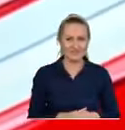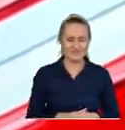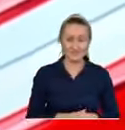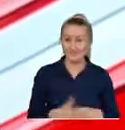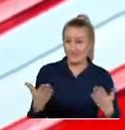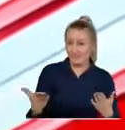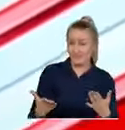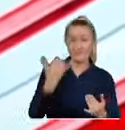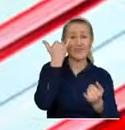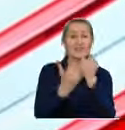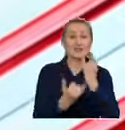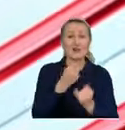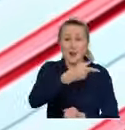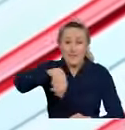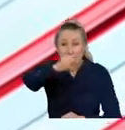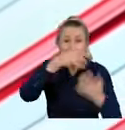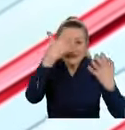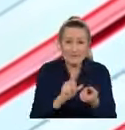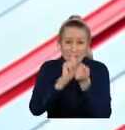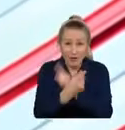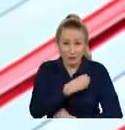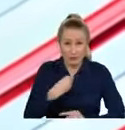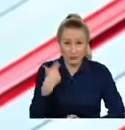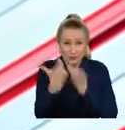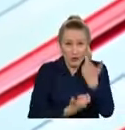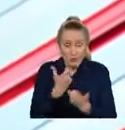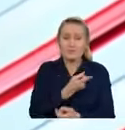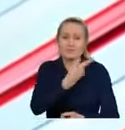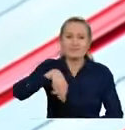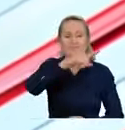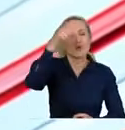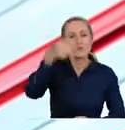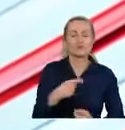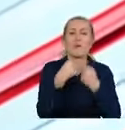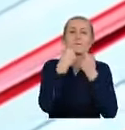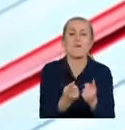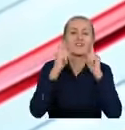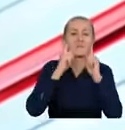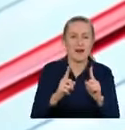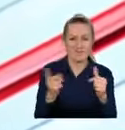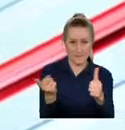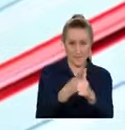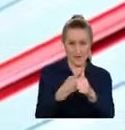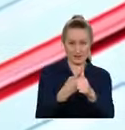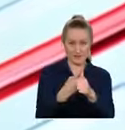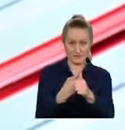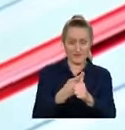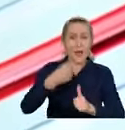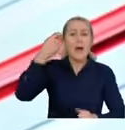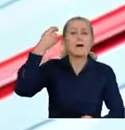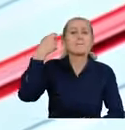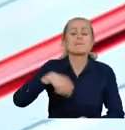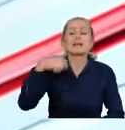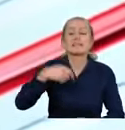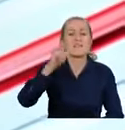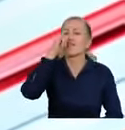Jeżeli chcemy jakichkolwiek zmian w Polsce, musimy sobie powiedzieć prawdę. Po pierwsze, że prezydent nie może